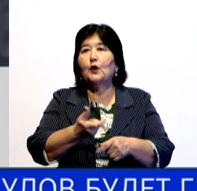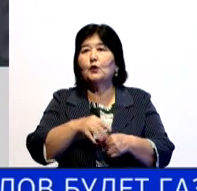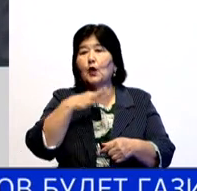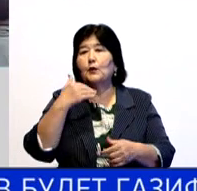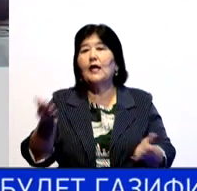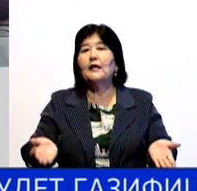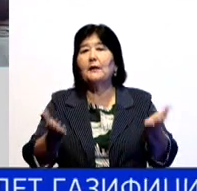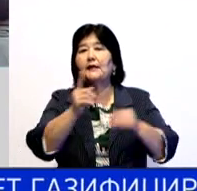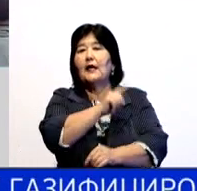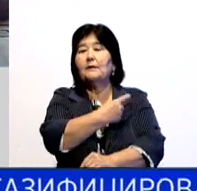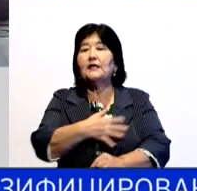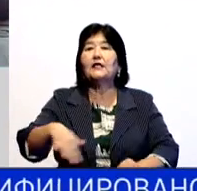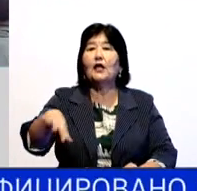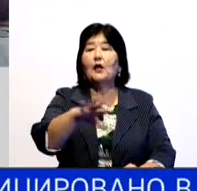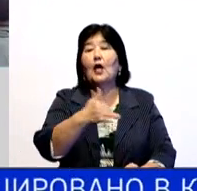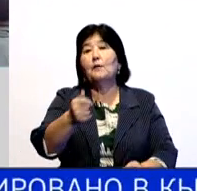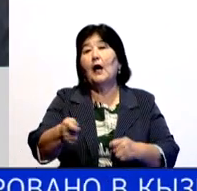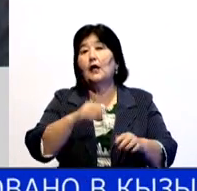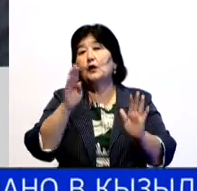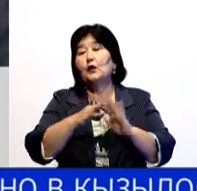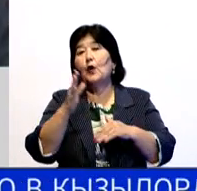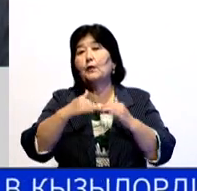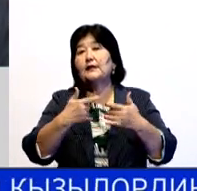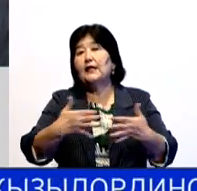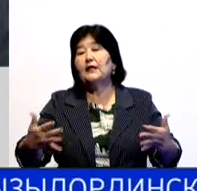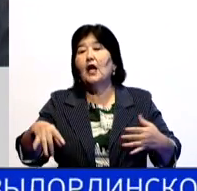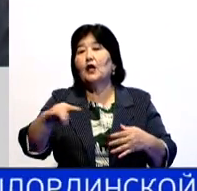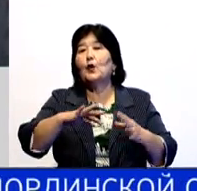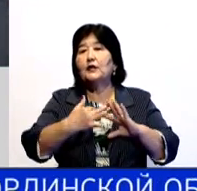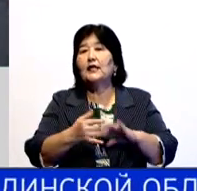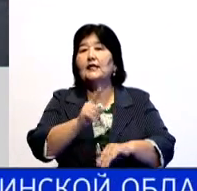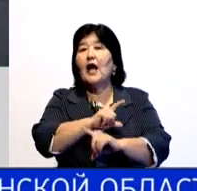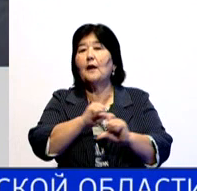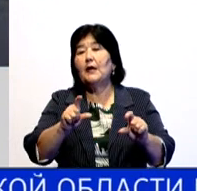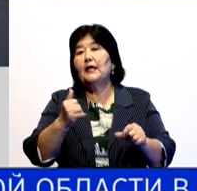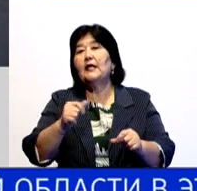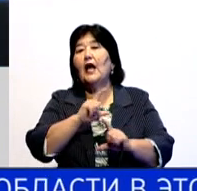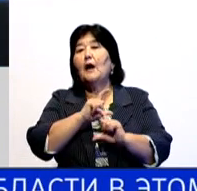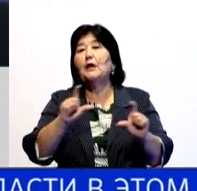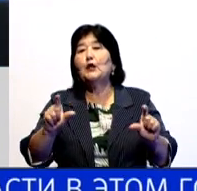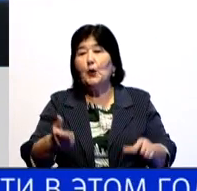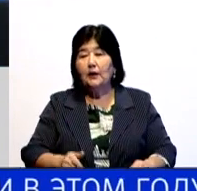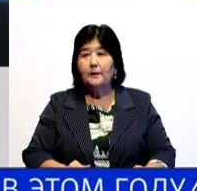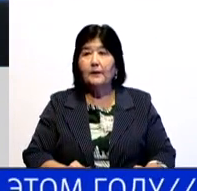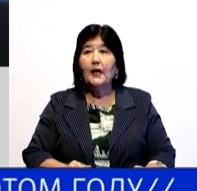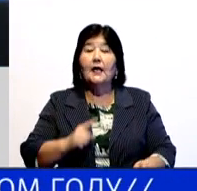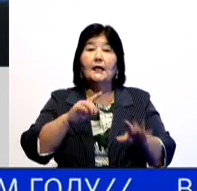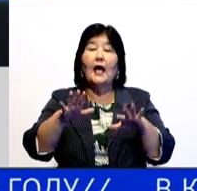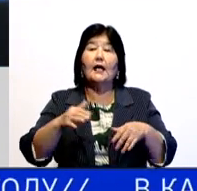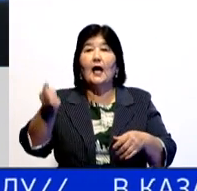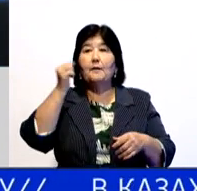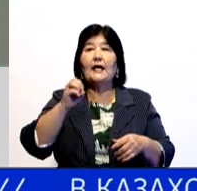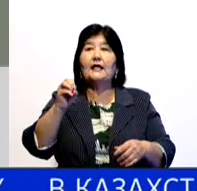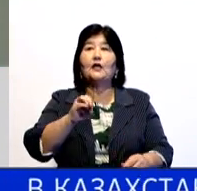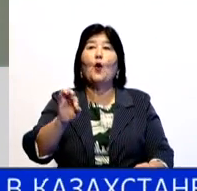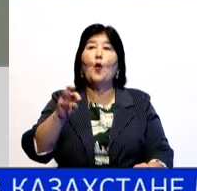для подъема медицины региона. Под его руководством построен целый ряд районных сельских больниц и амбулаторий. На конференции памяти